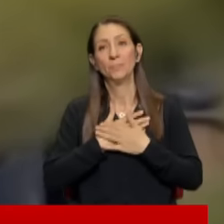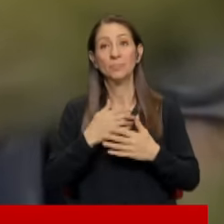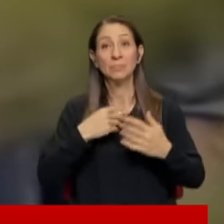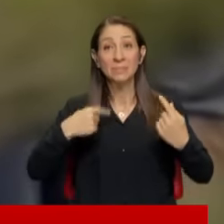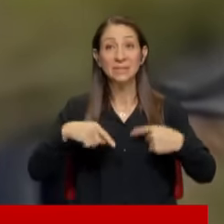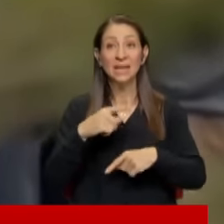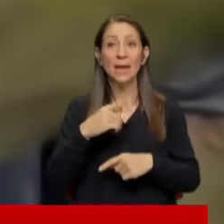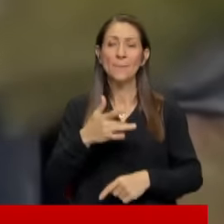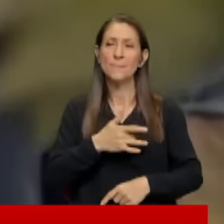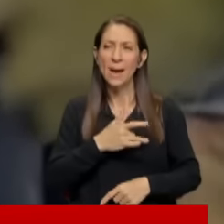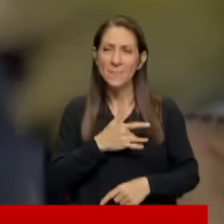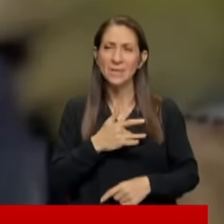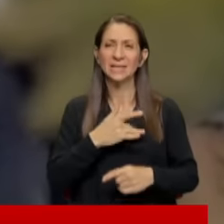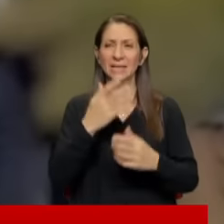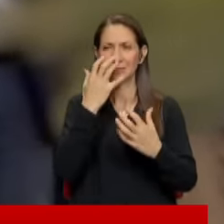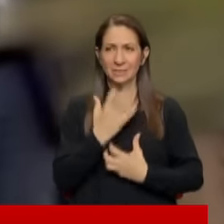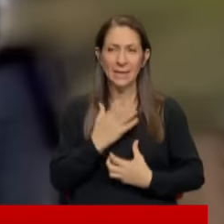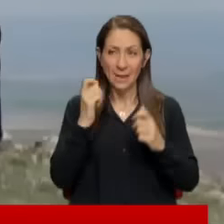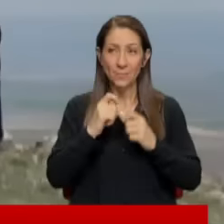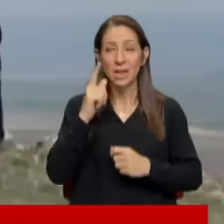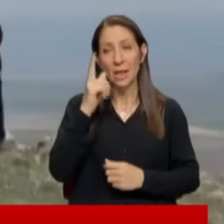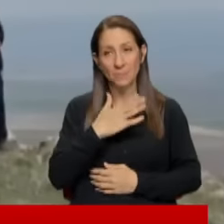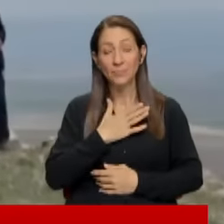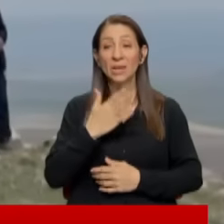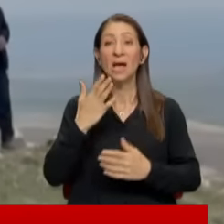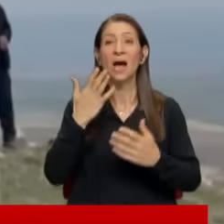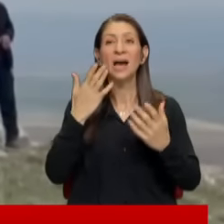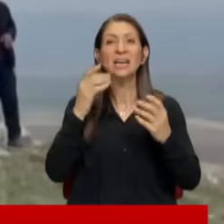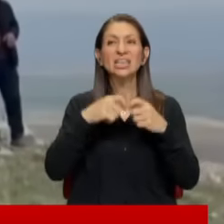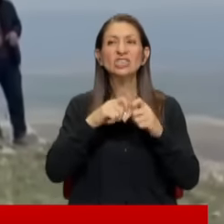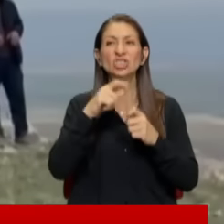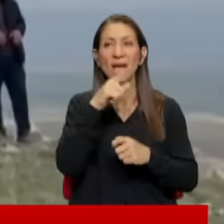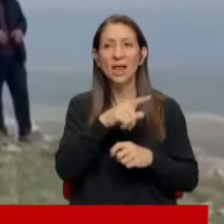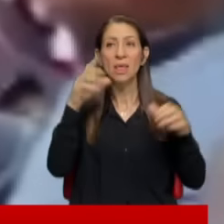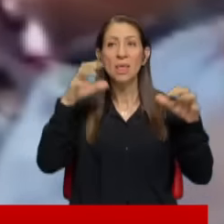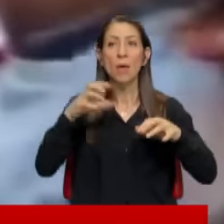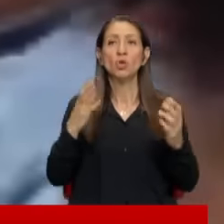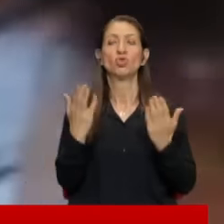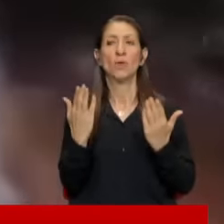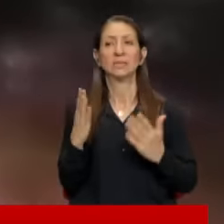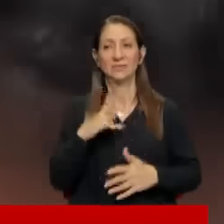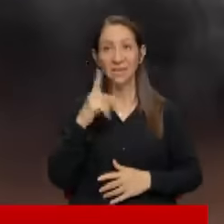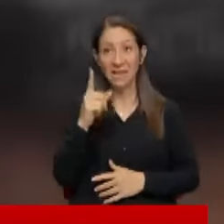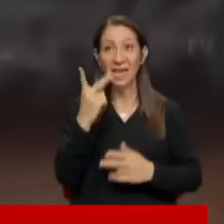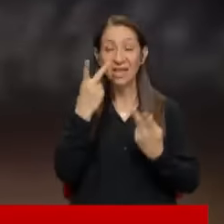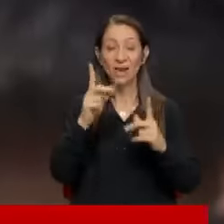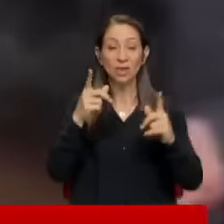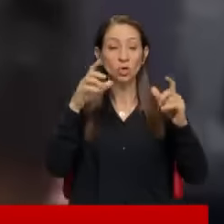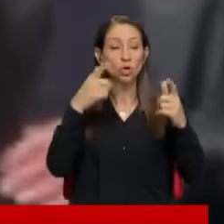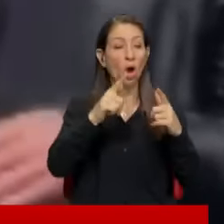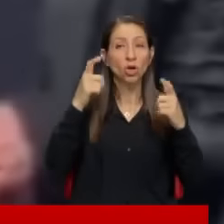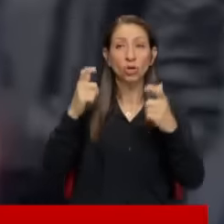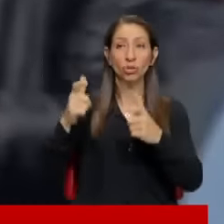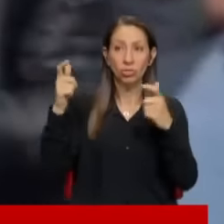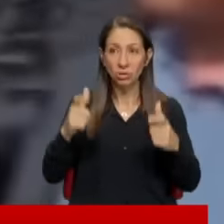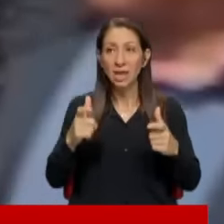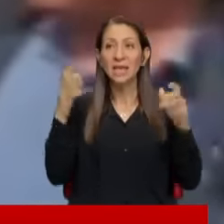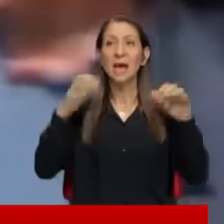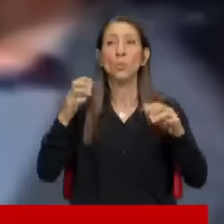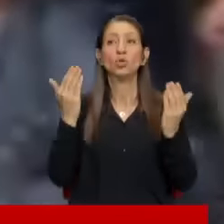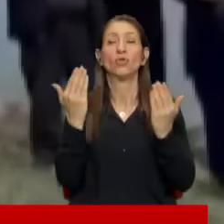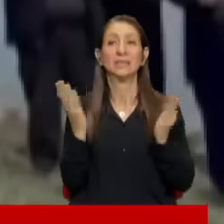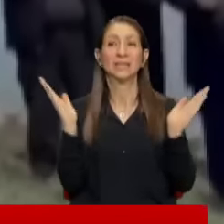Bizlere merhametinle muamele eyle ya Rabbi. Kurak günler geçiren Kırşehir'de ise yağmur duası vardı. İki farklı köyde yaşayan vatandaşlar